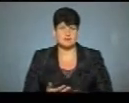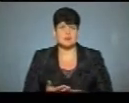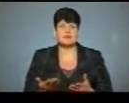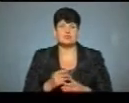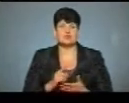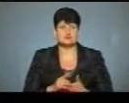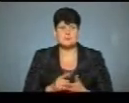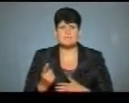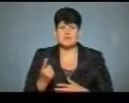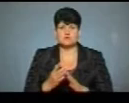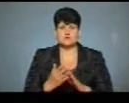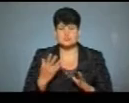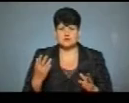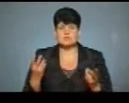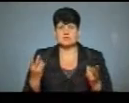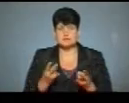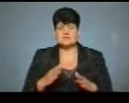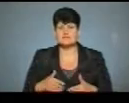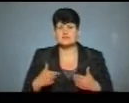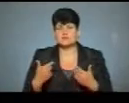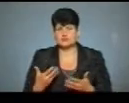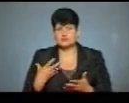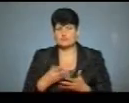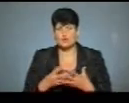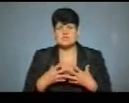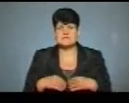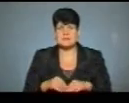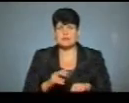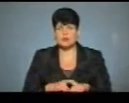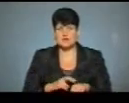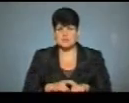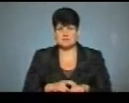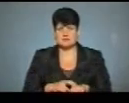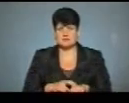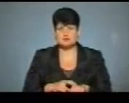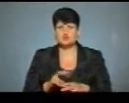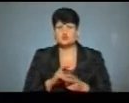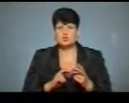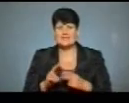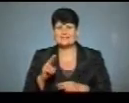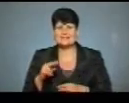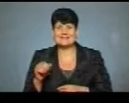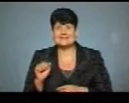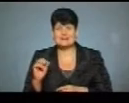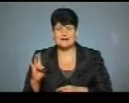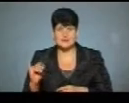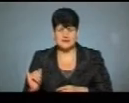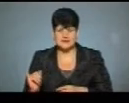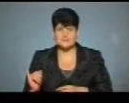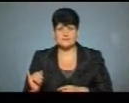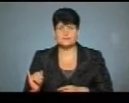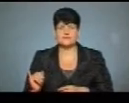обов'язкові? Значить, перш за все, треба звернутися до свого сімейного лікаря. Відшукати дані, якщо немає сімейного